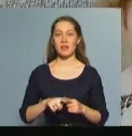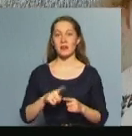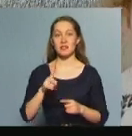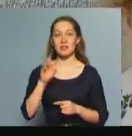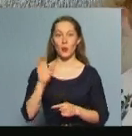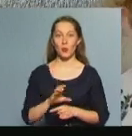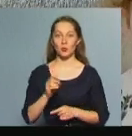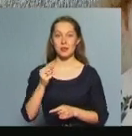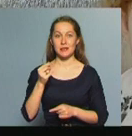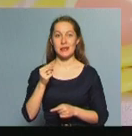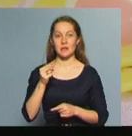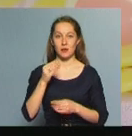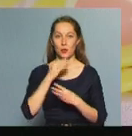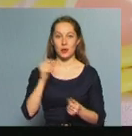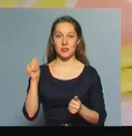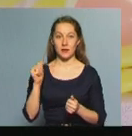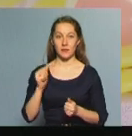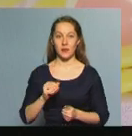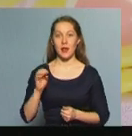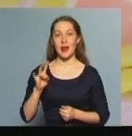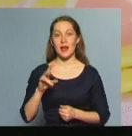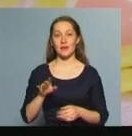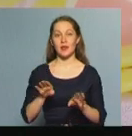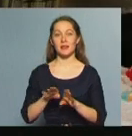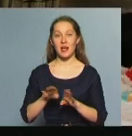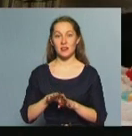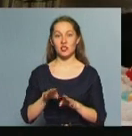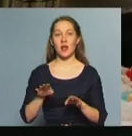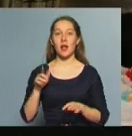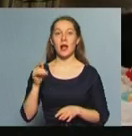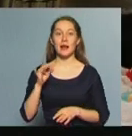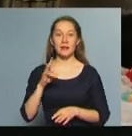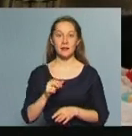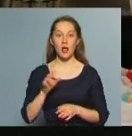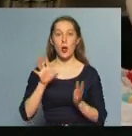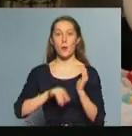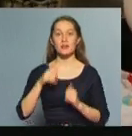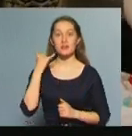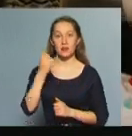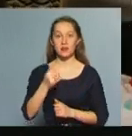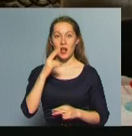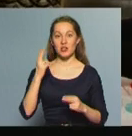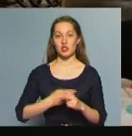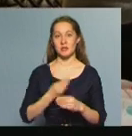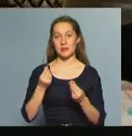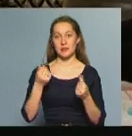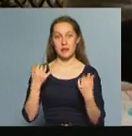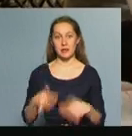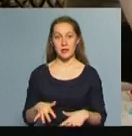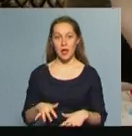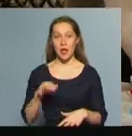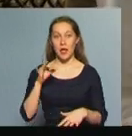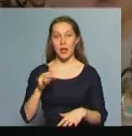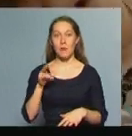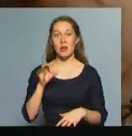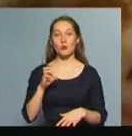прошла, деньги улетели. Елена тоже, как и Галина Нагорных, после звонка неизвестных лишилась денег. С карты списали пособие на